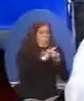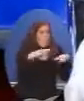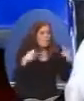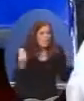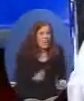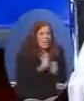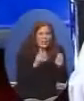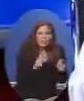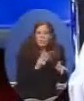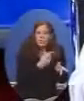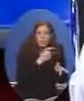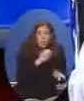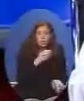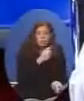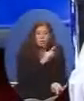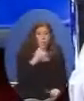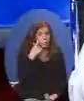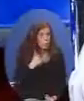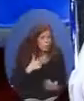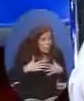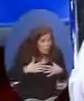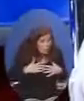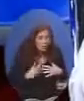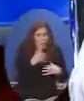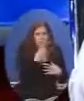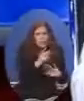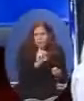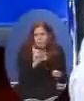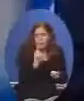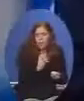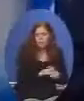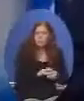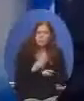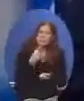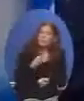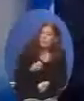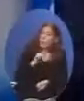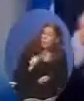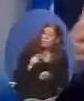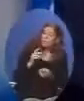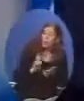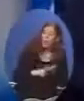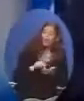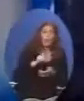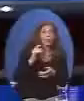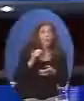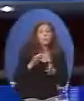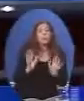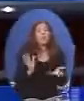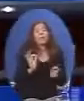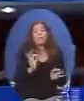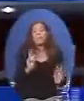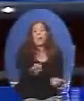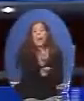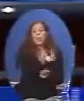דברים. זה לא שלא נראים לי, זה שלא נראים לכל בן אדם שפוי. אולי זה נכון, אולי השופטים בקלות יתר, אולי העובדים הסוציאליים